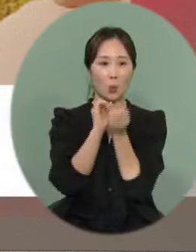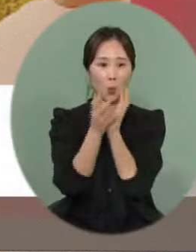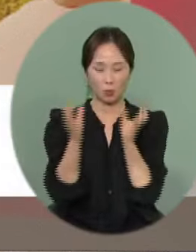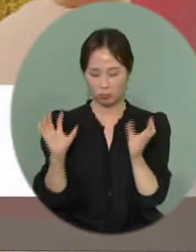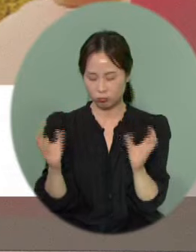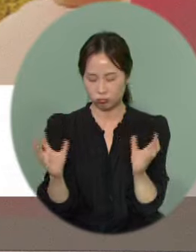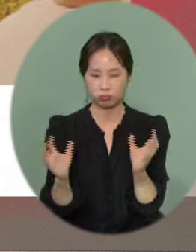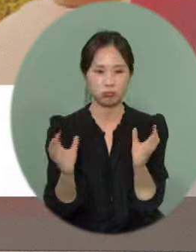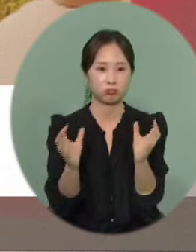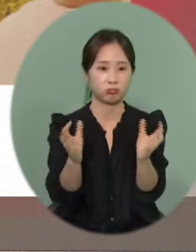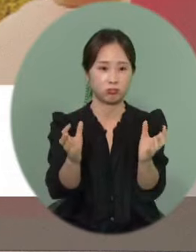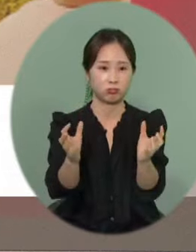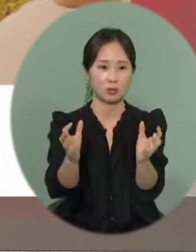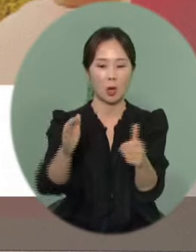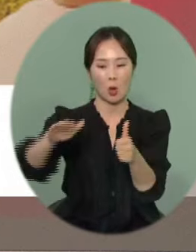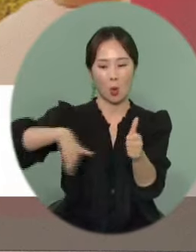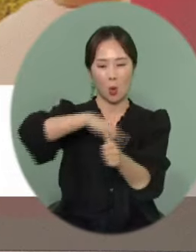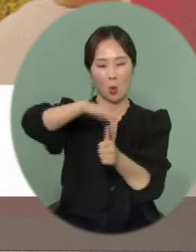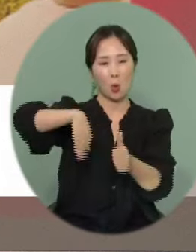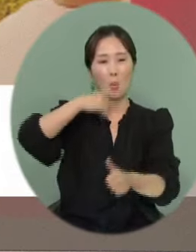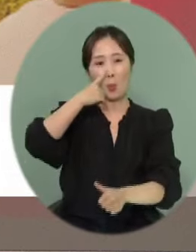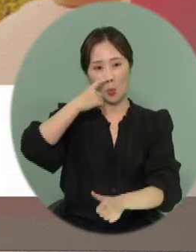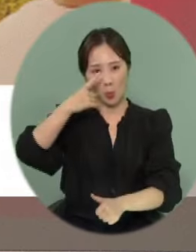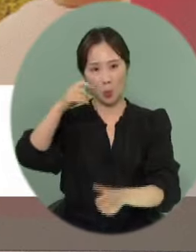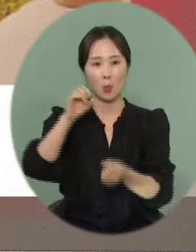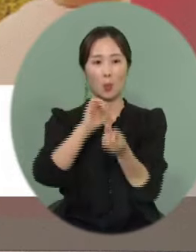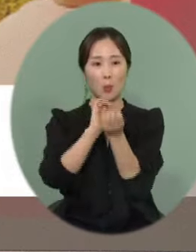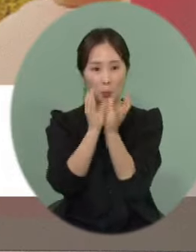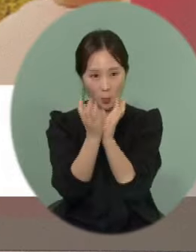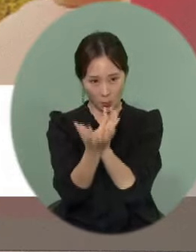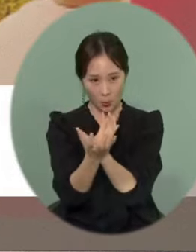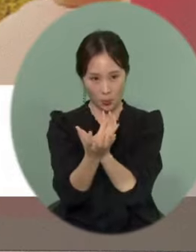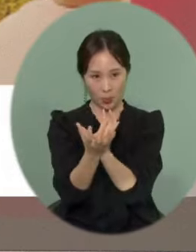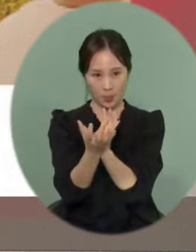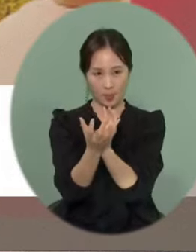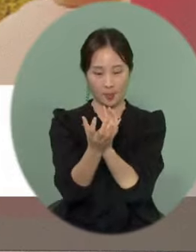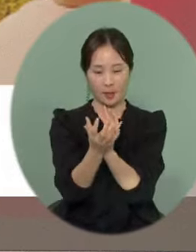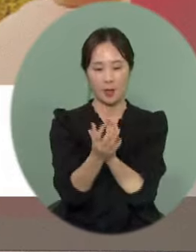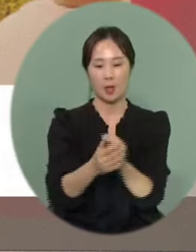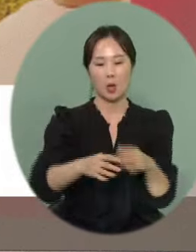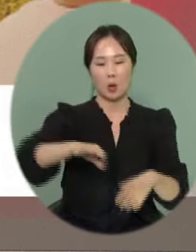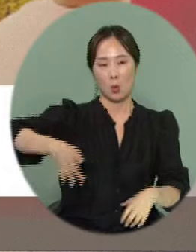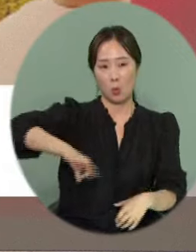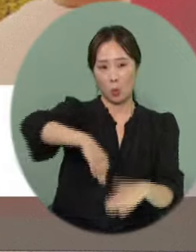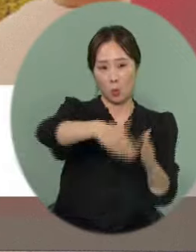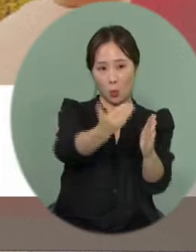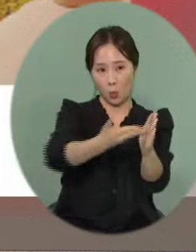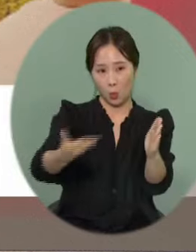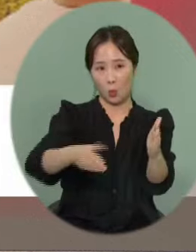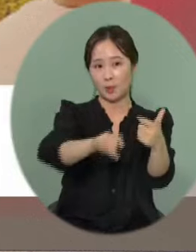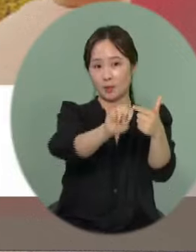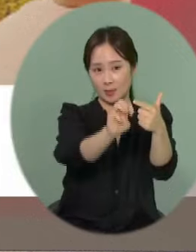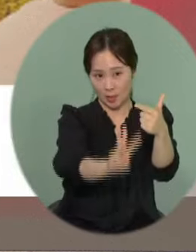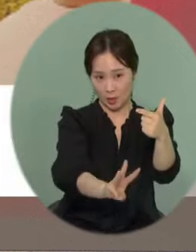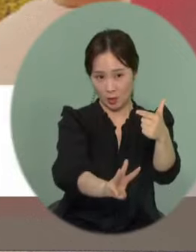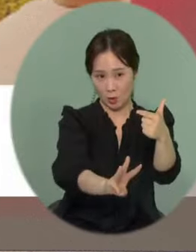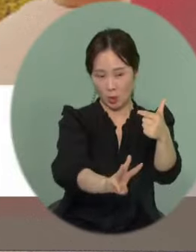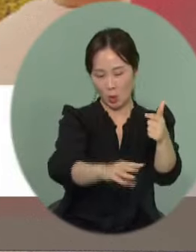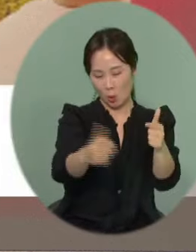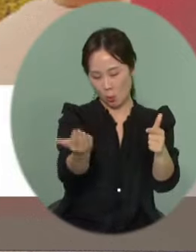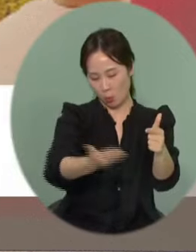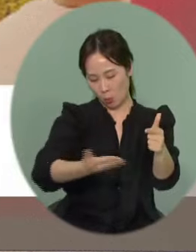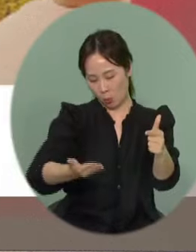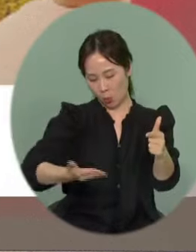이어지고 있습니다. 장관을 연출하고 있는 꽃의 향연과 함께 영산강의 본류 나주에서 피어난 축제의